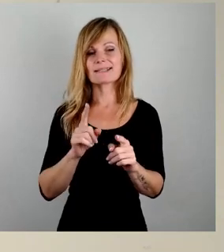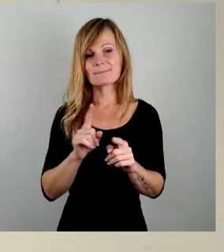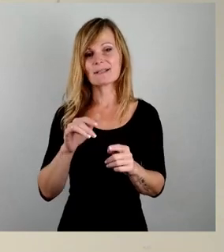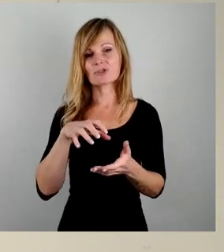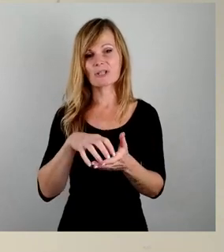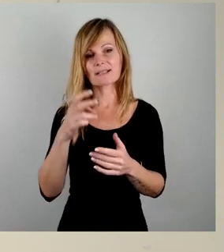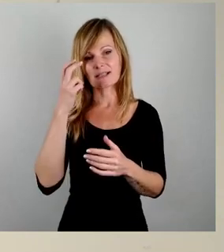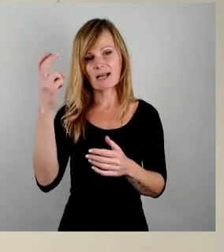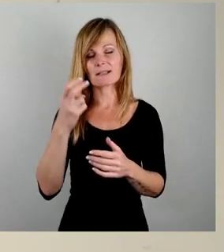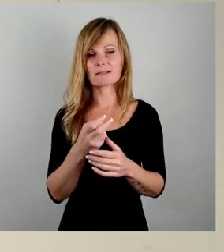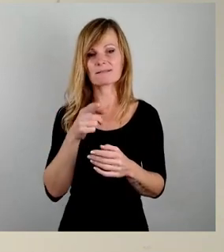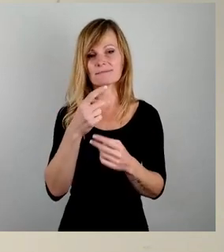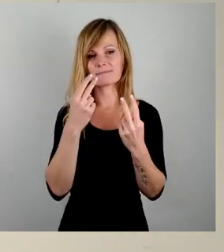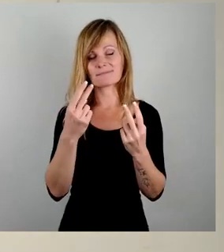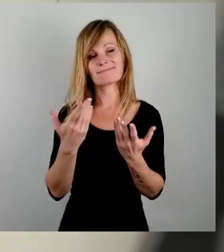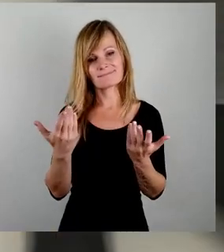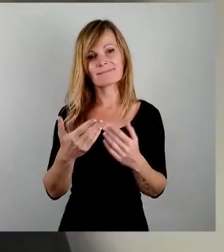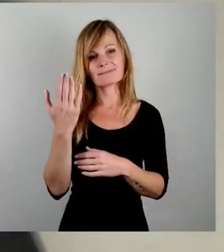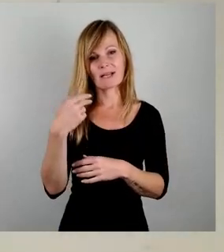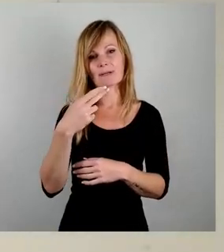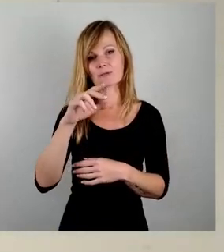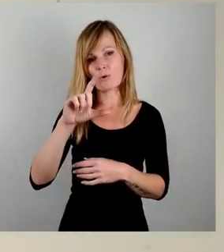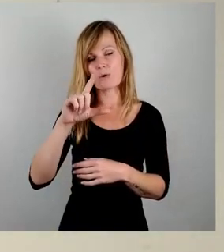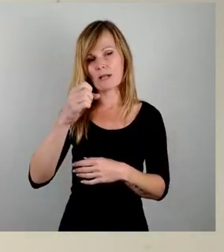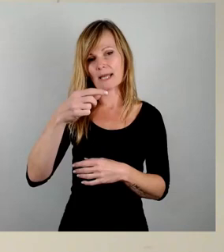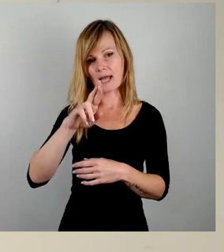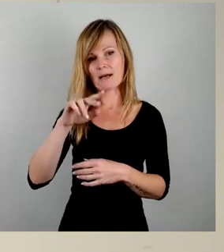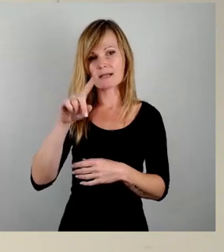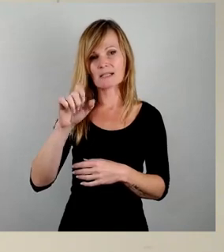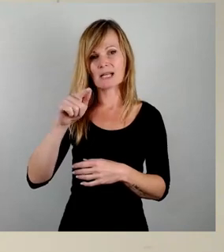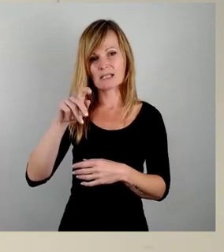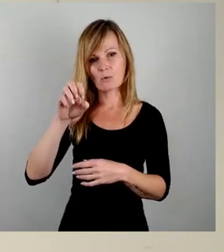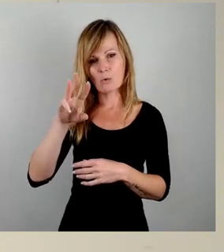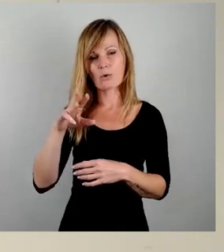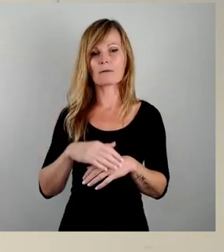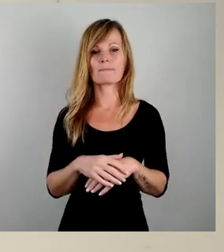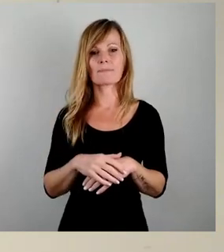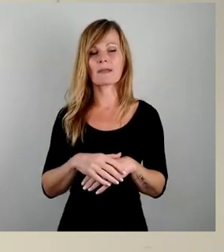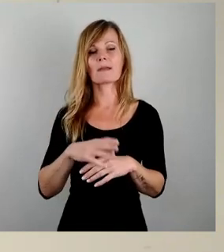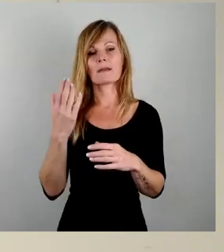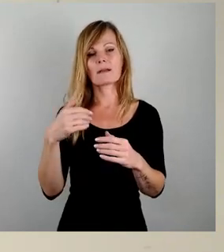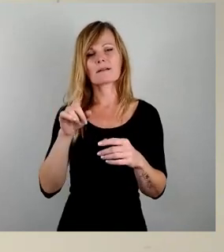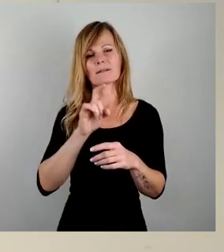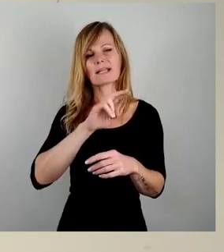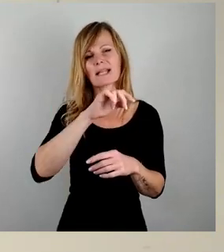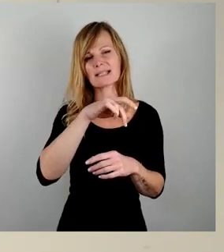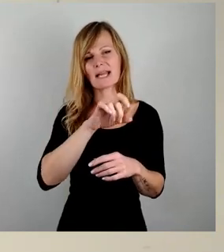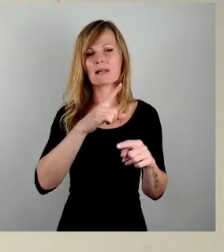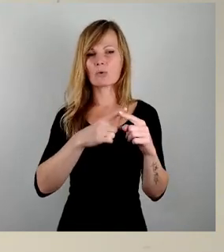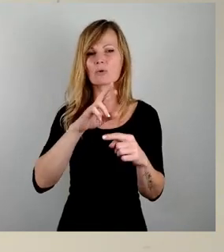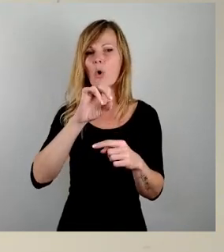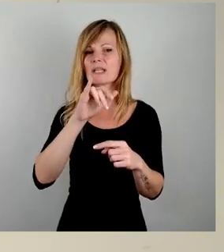und Holger Zastrow ja nachfragte, was mit der Schmiererei Nadel und Ronny passiert, kann ich heute bekannt